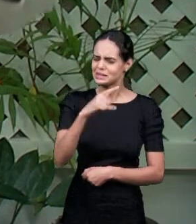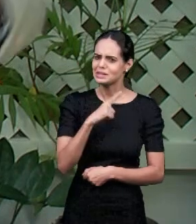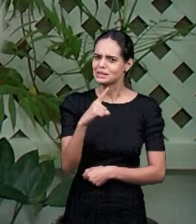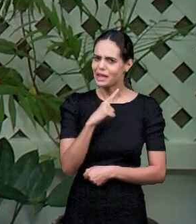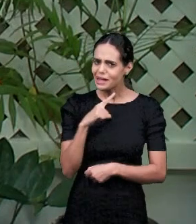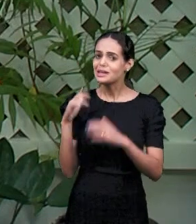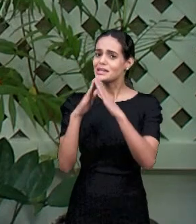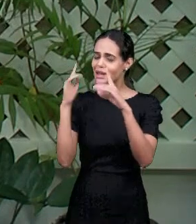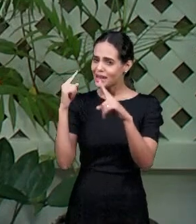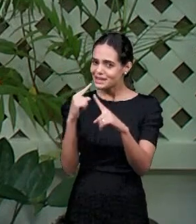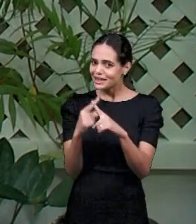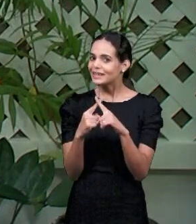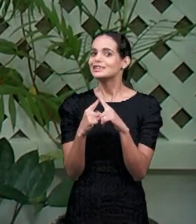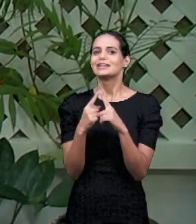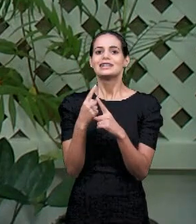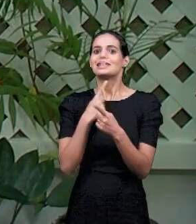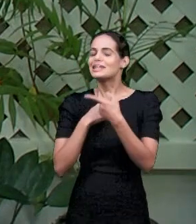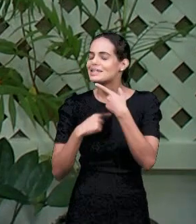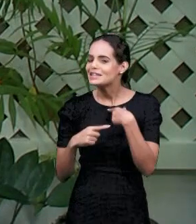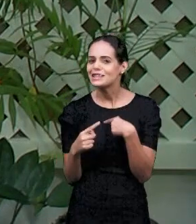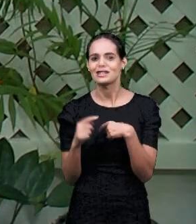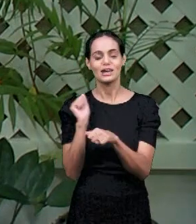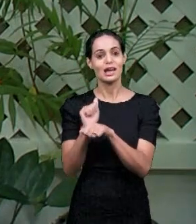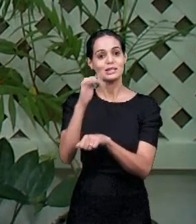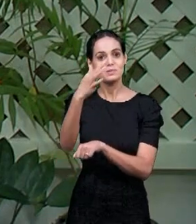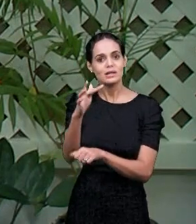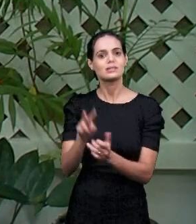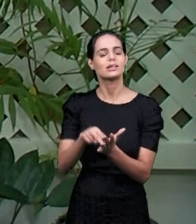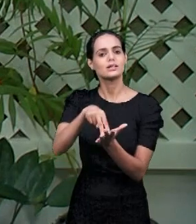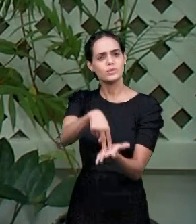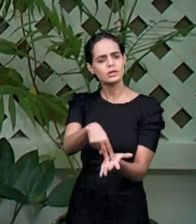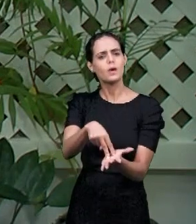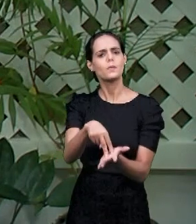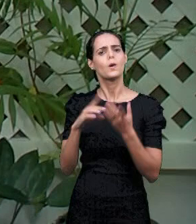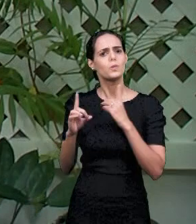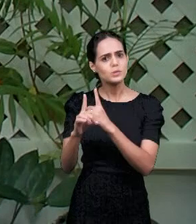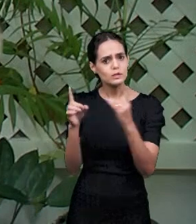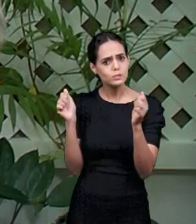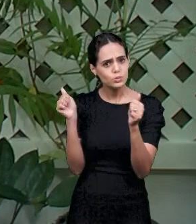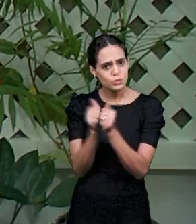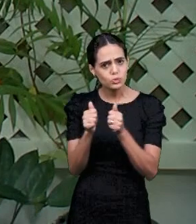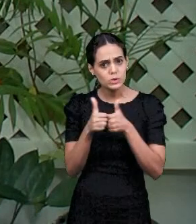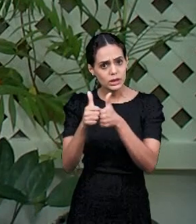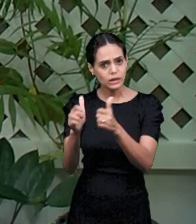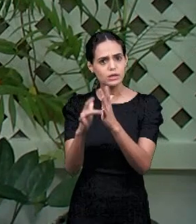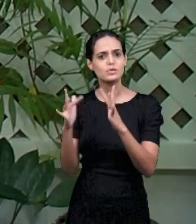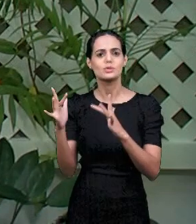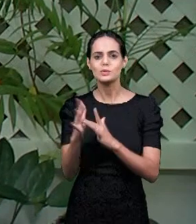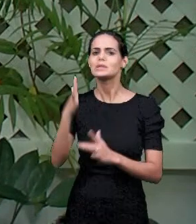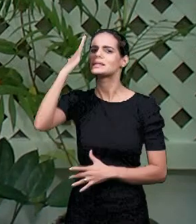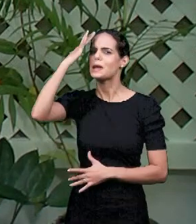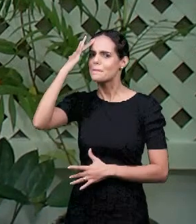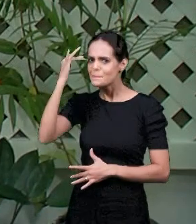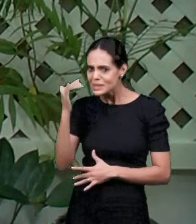cette espérance de la résurrection. Parce que les disciples marchaient avec Jésus, savaient que Jésus pouvait faire tout. Et nous,